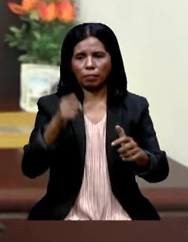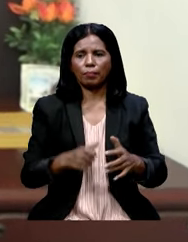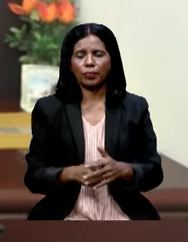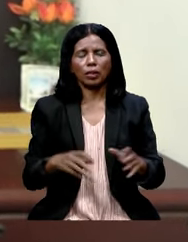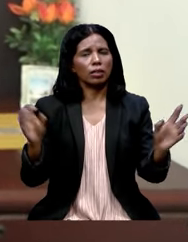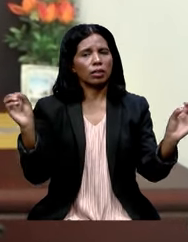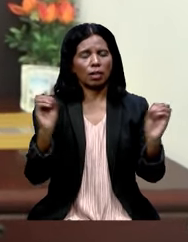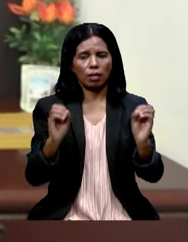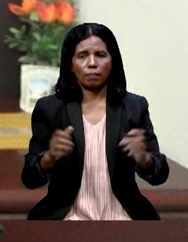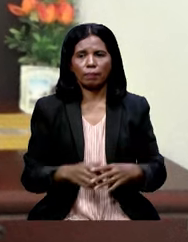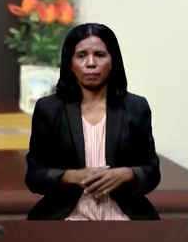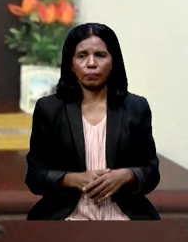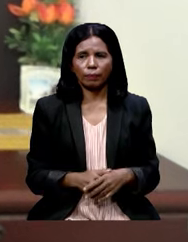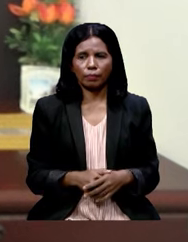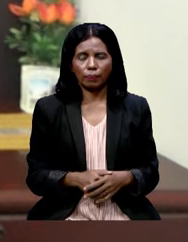selai